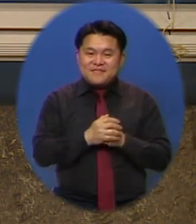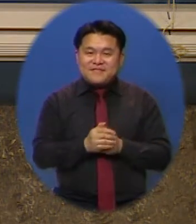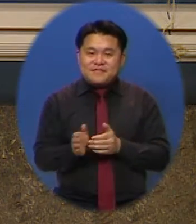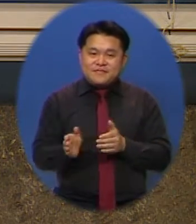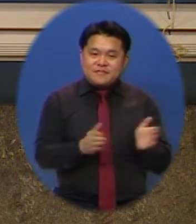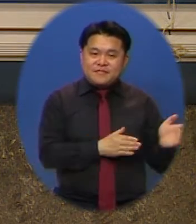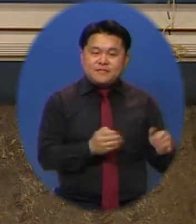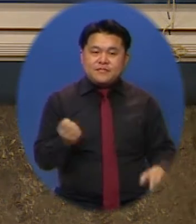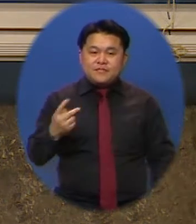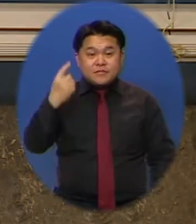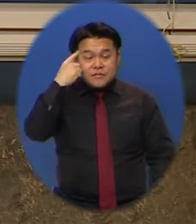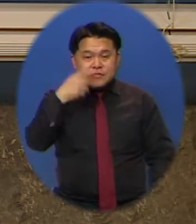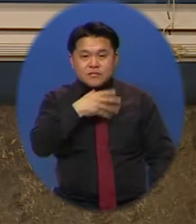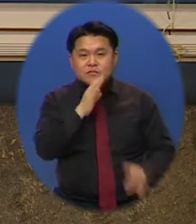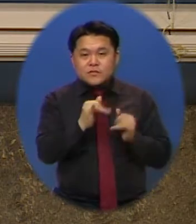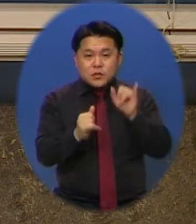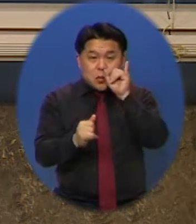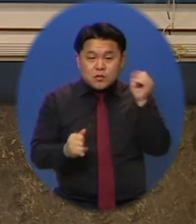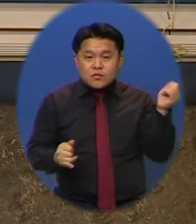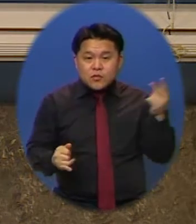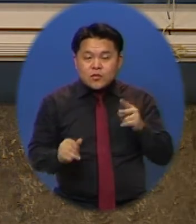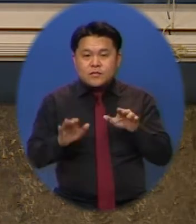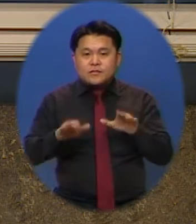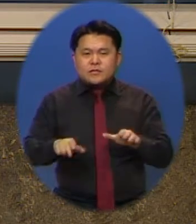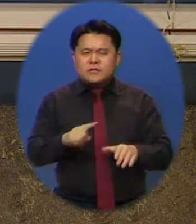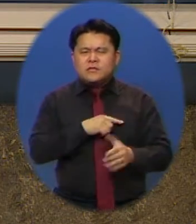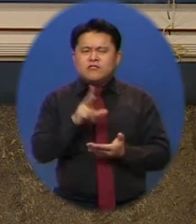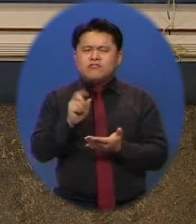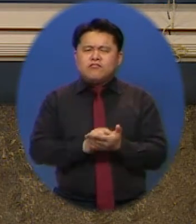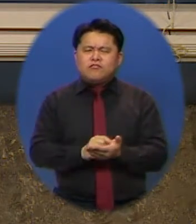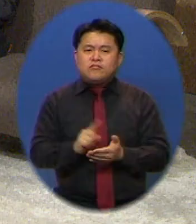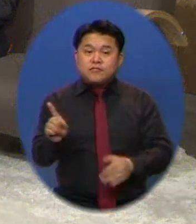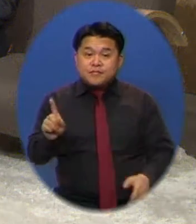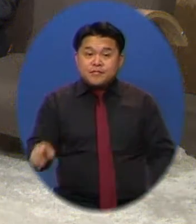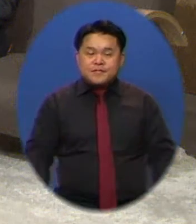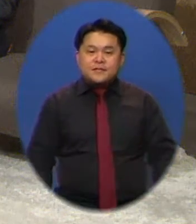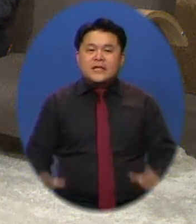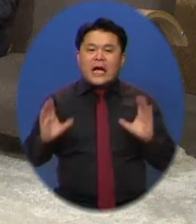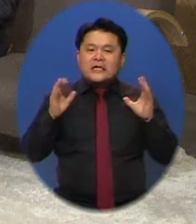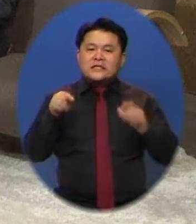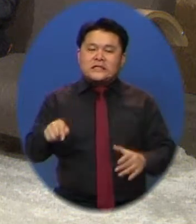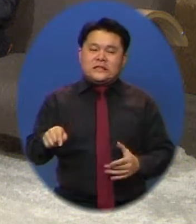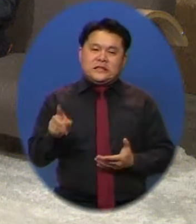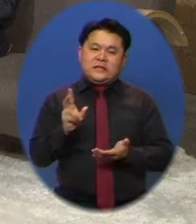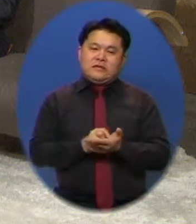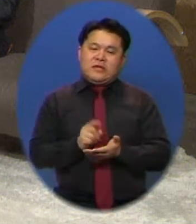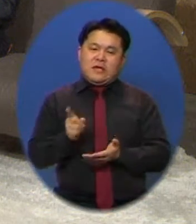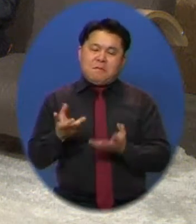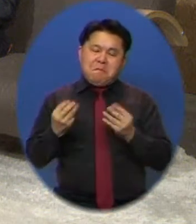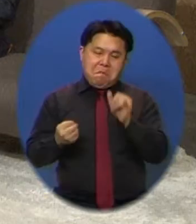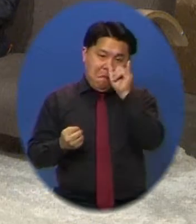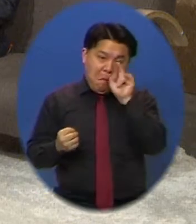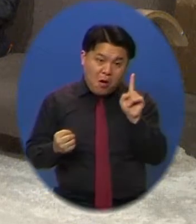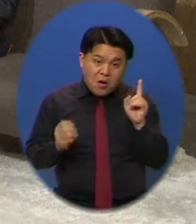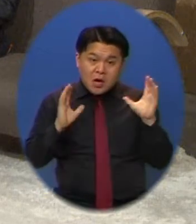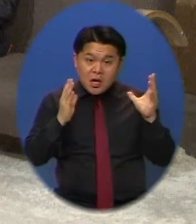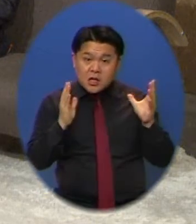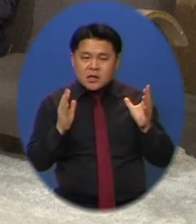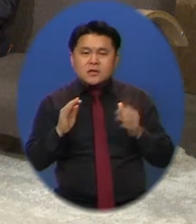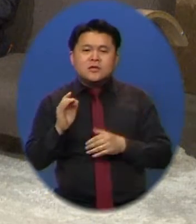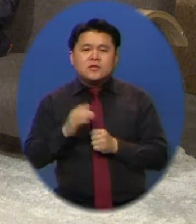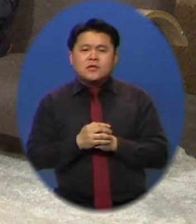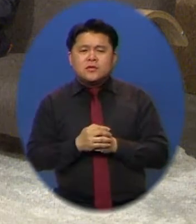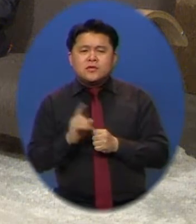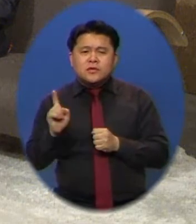또 생각해보면 노인분들 뿐만 아니라 요즘 가장 이슈가 되고 있는 부분이죠. 어린 아이들도 마찬가지인데 아이들